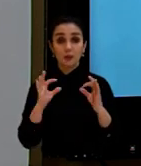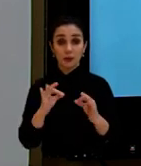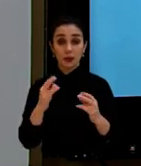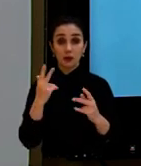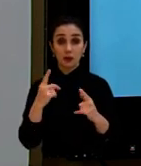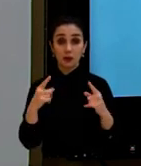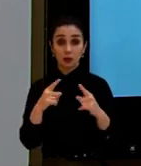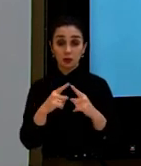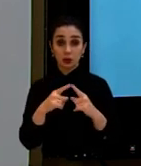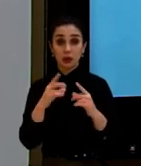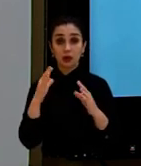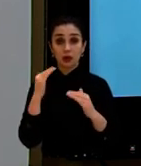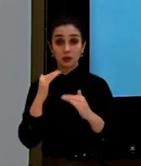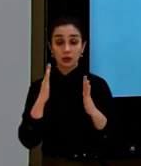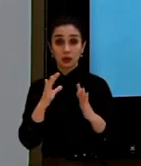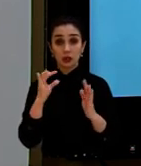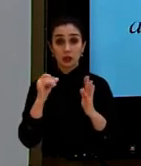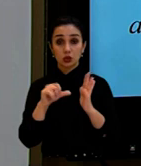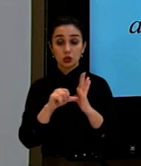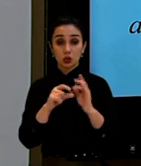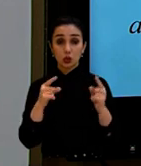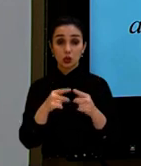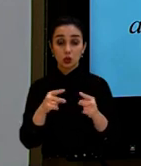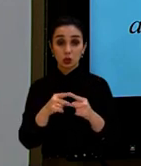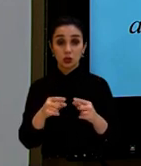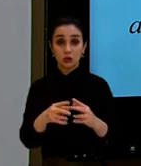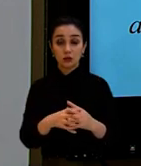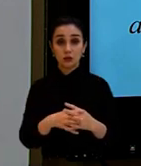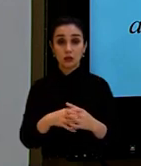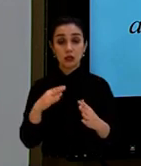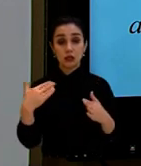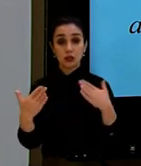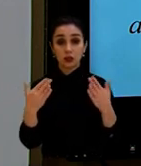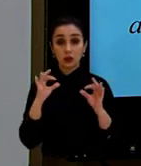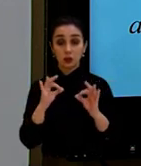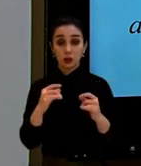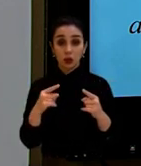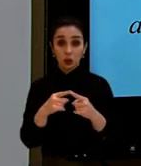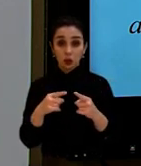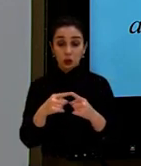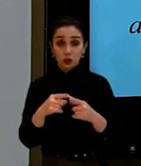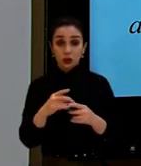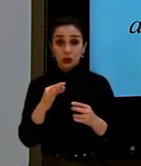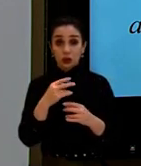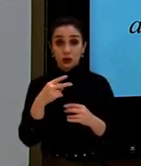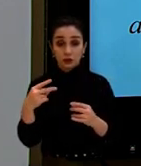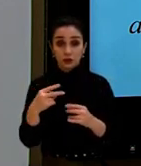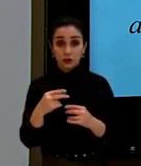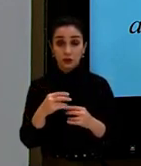правильный треугольник, квадрат и шестиугольник. Сторона правильного треугольника